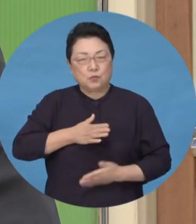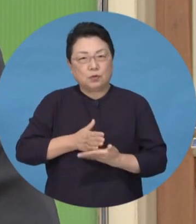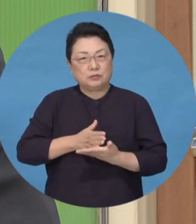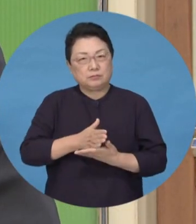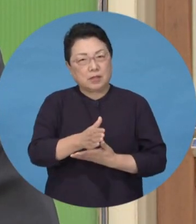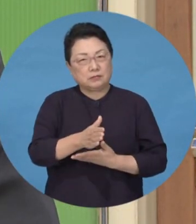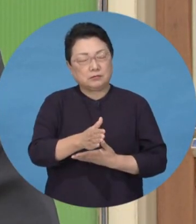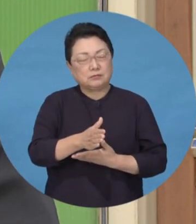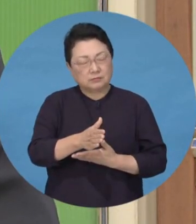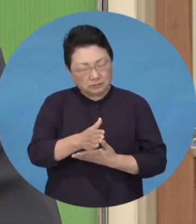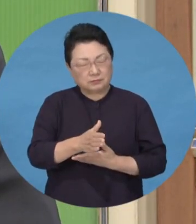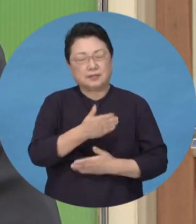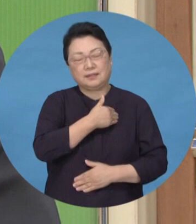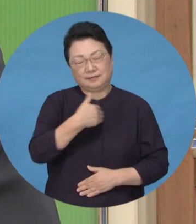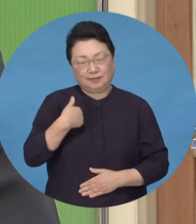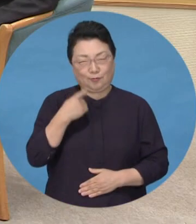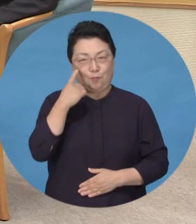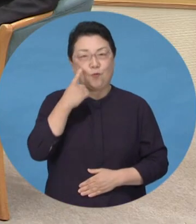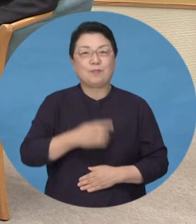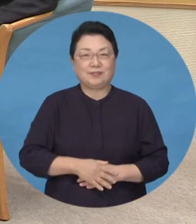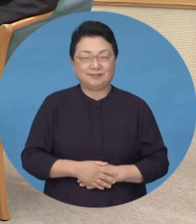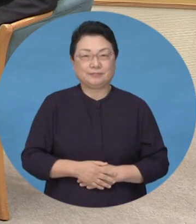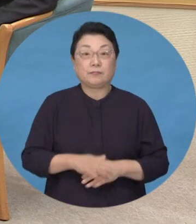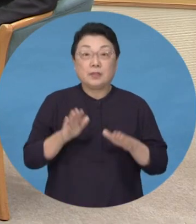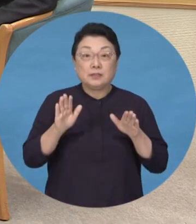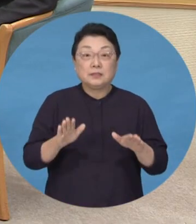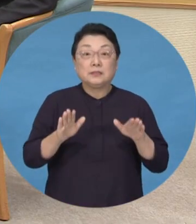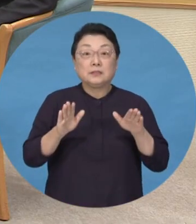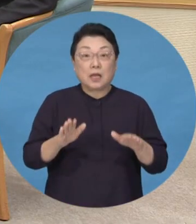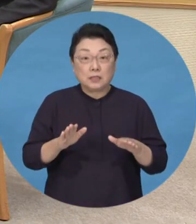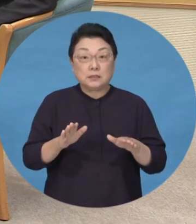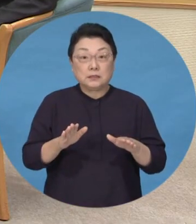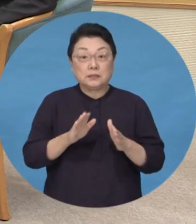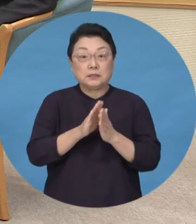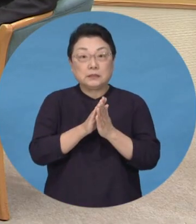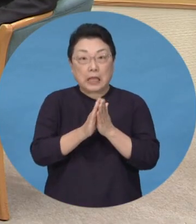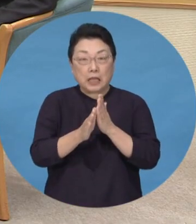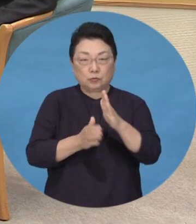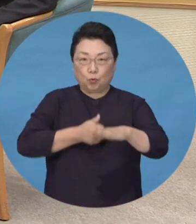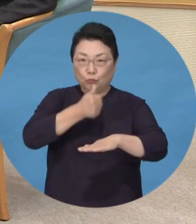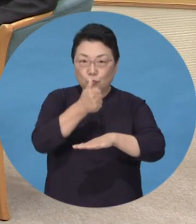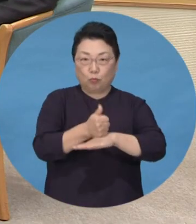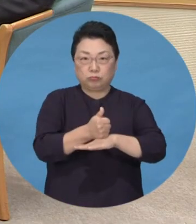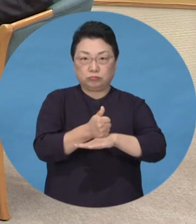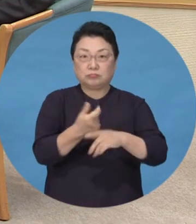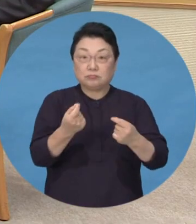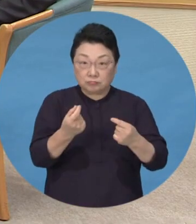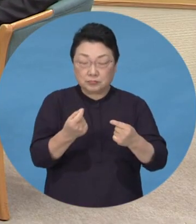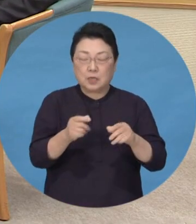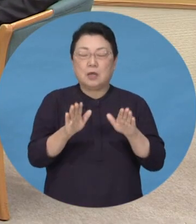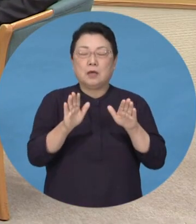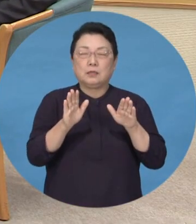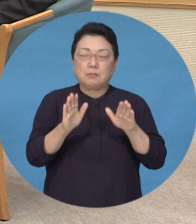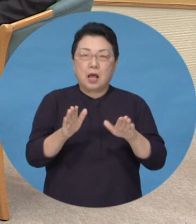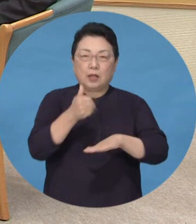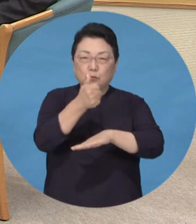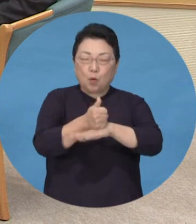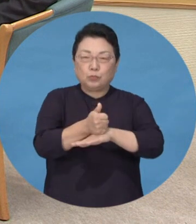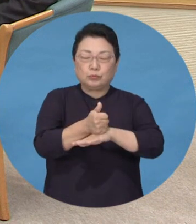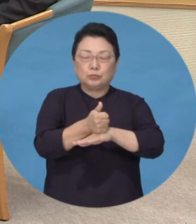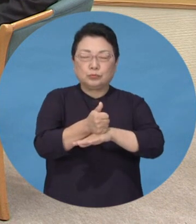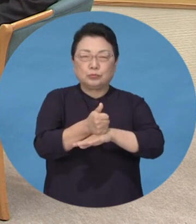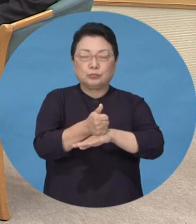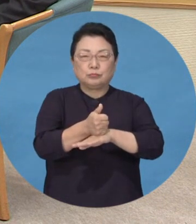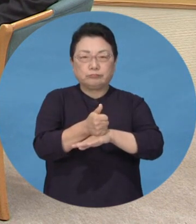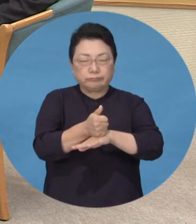になったカナダ思います実際にその県行政のトップに入れてそのやっぱりこう立場